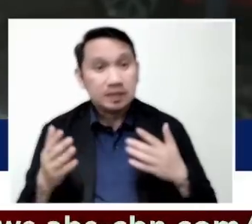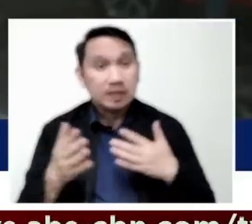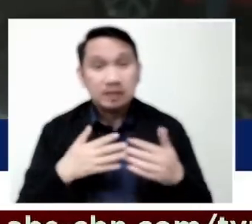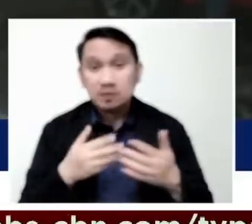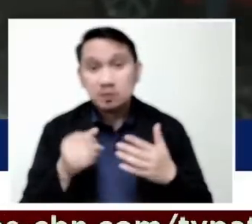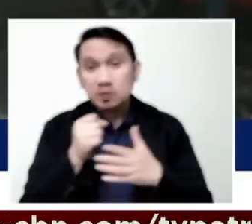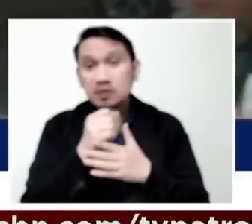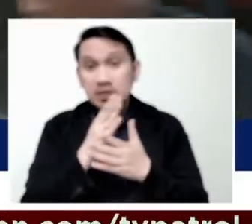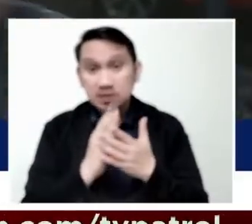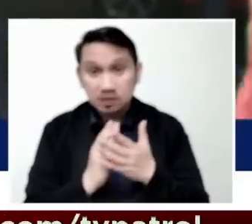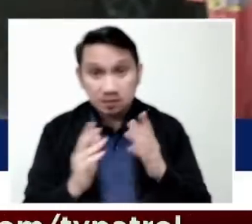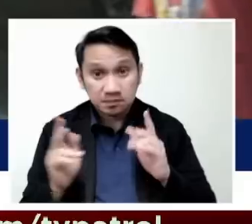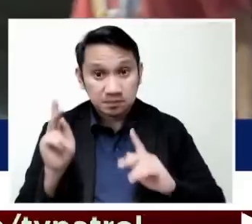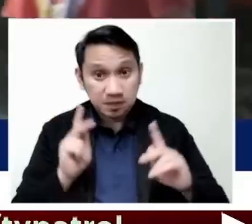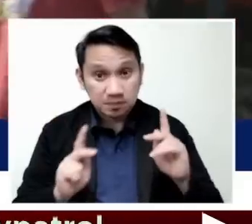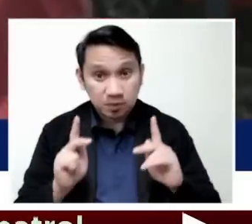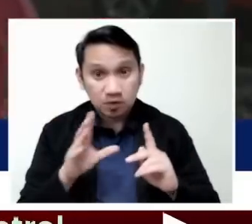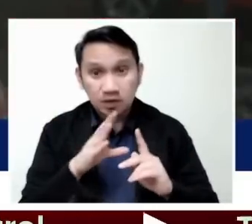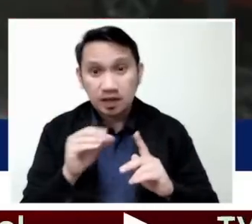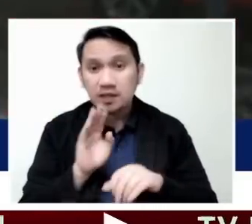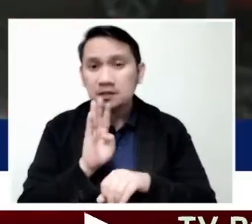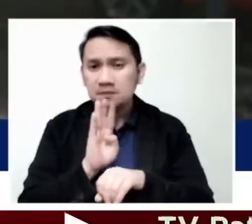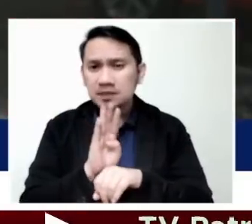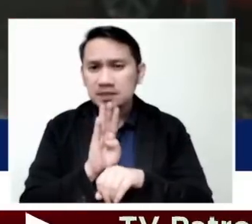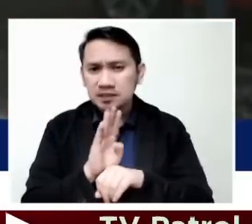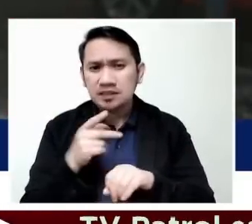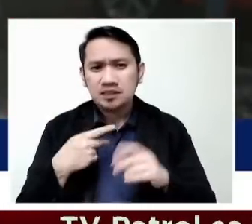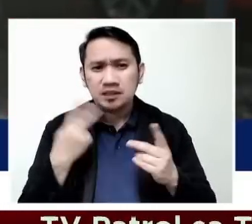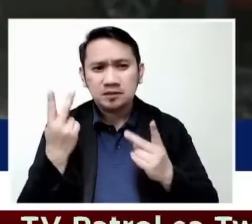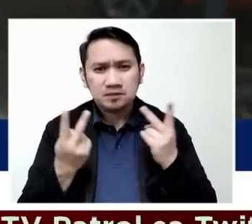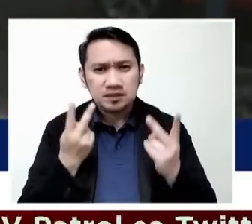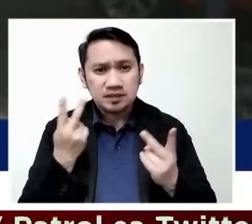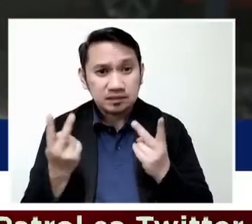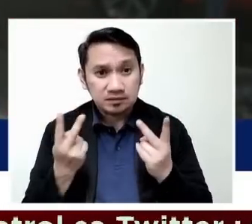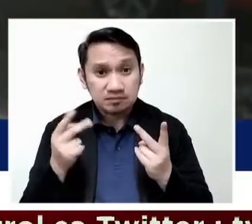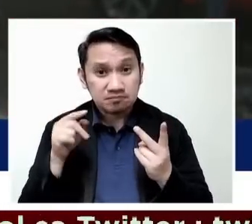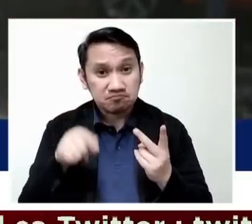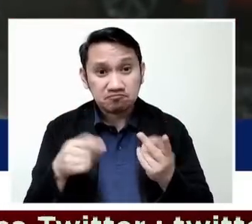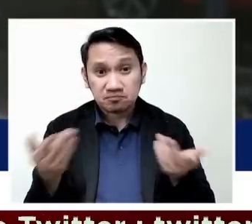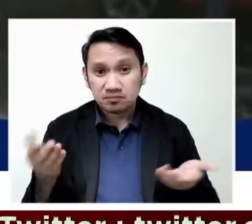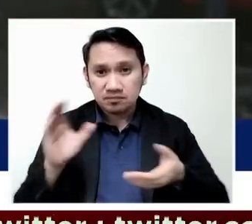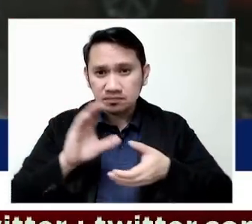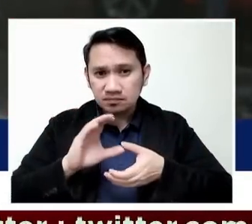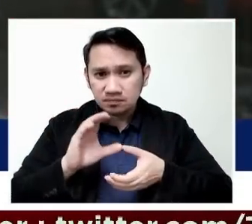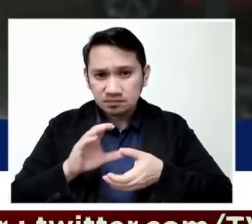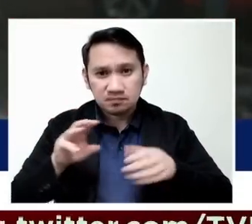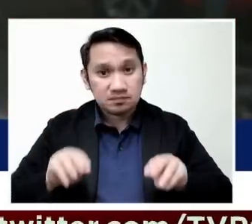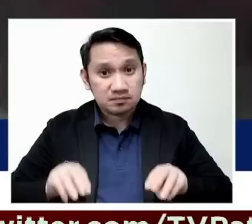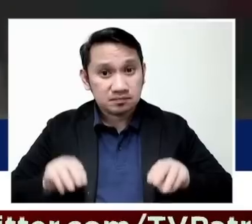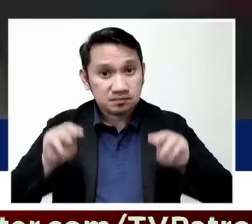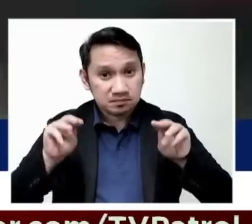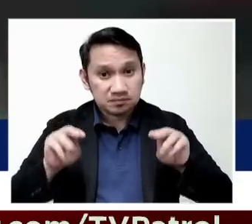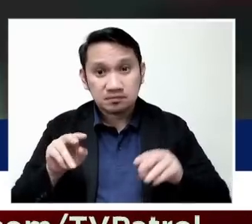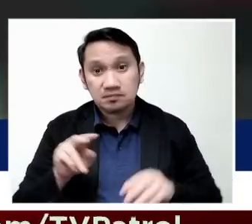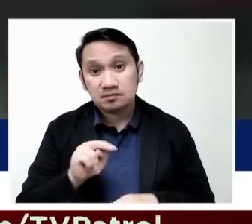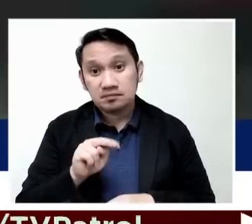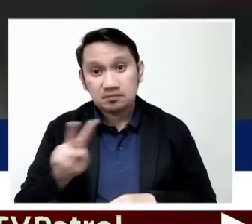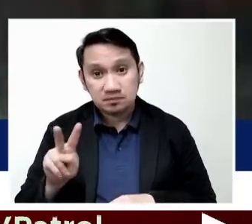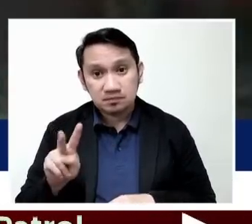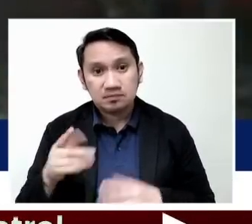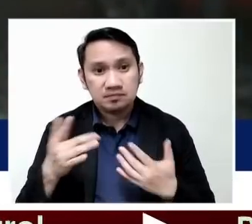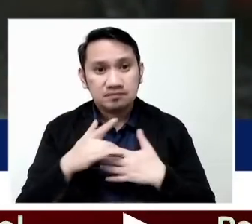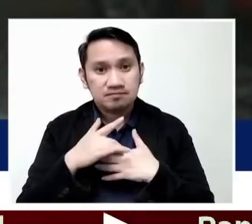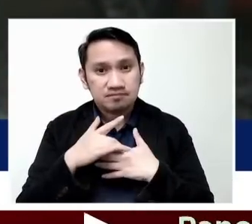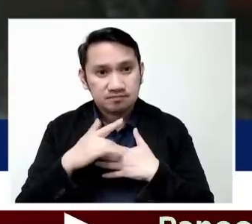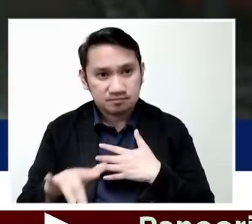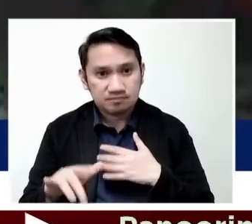ilang residente at saka negosyo na binisita natin sa Caloocan, Malabon at Navotas kanina ay maaga ring